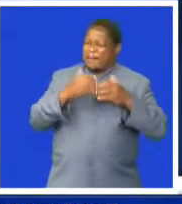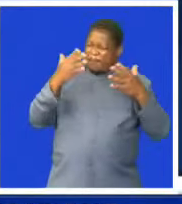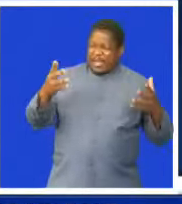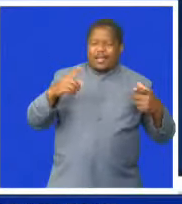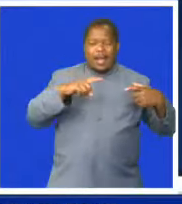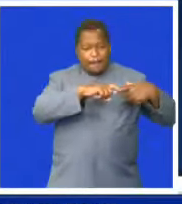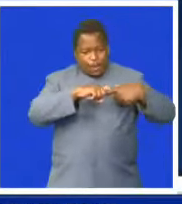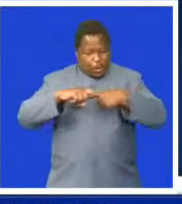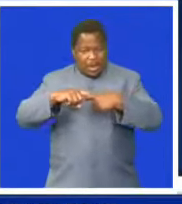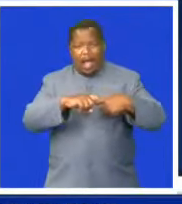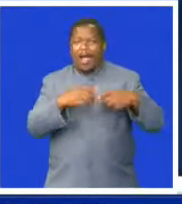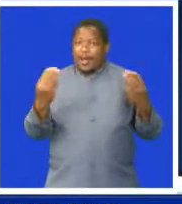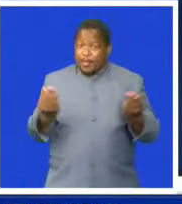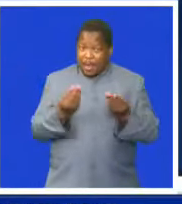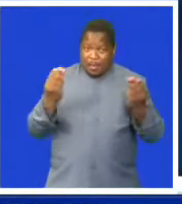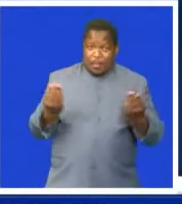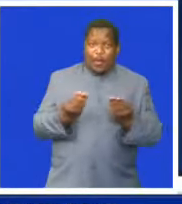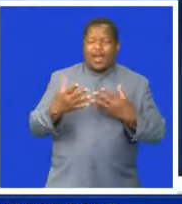ngala, simoshe ngale.